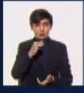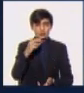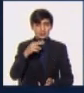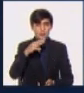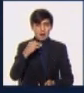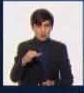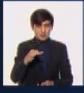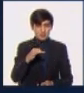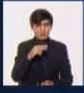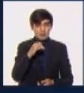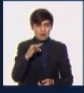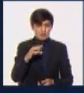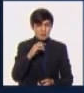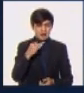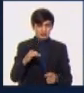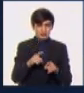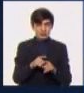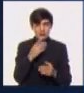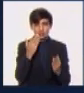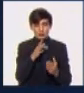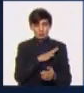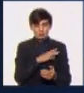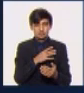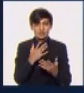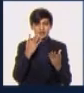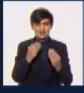бай». Сколько дней картина была в прокате?